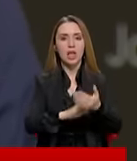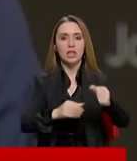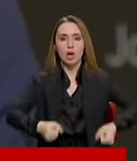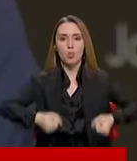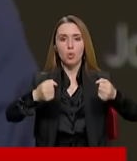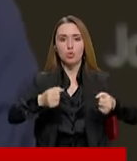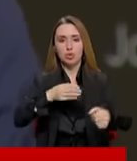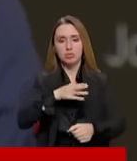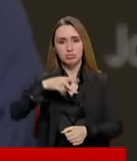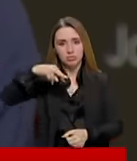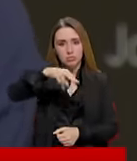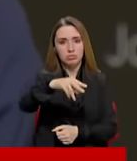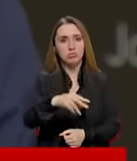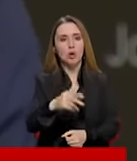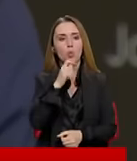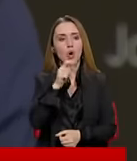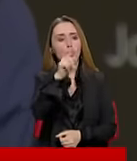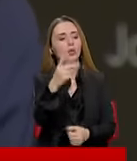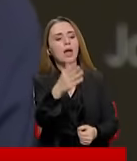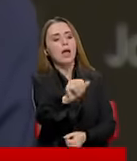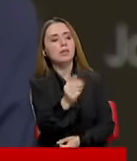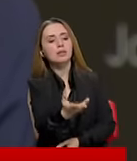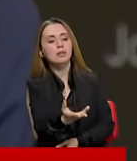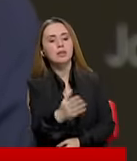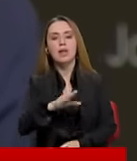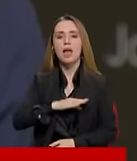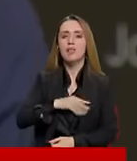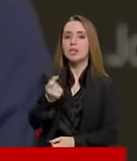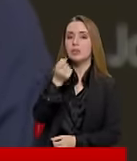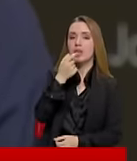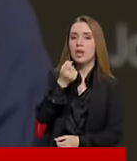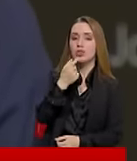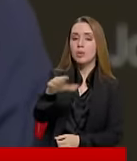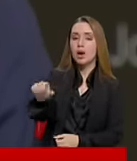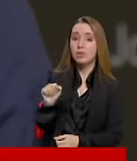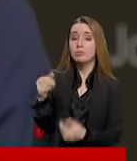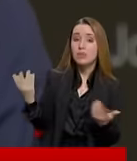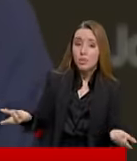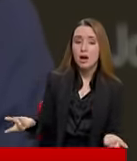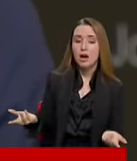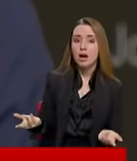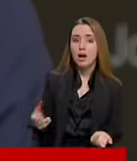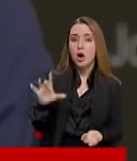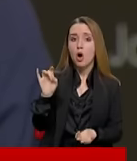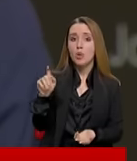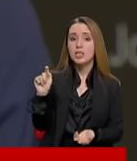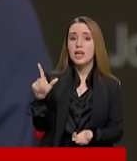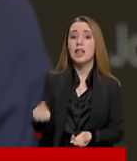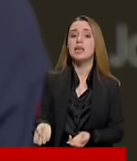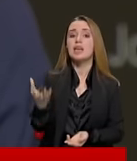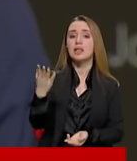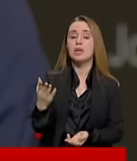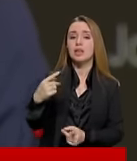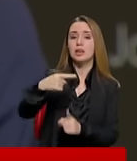poşet giderken soruyor muhabir ne aldınız evladım ilaçlarımı alacaktım ama 15 liram çıkışmadı